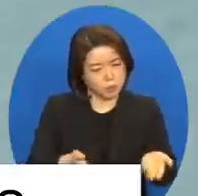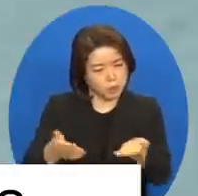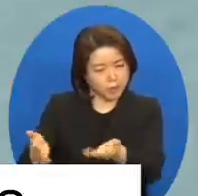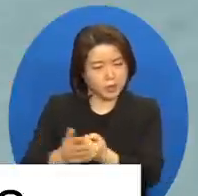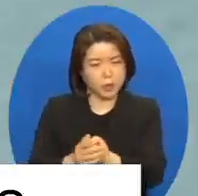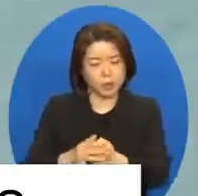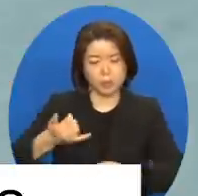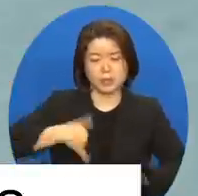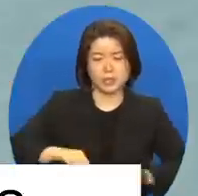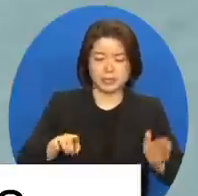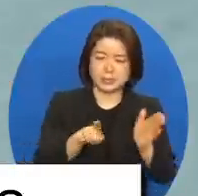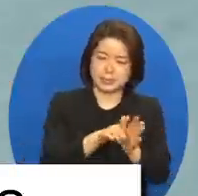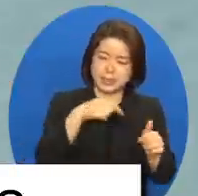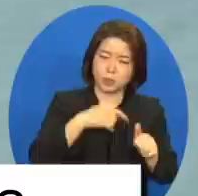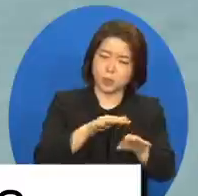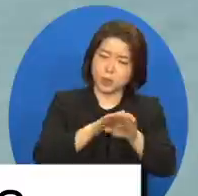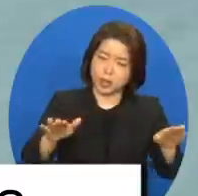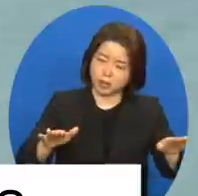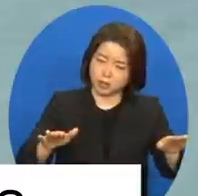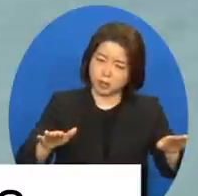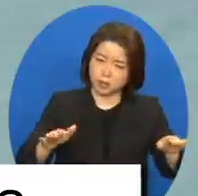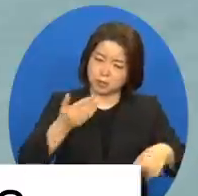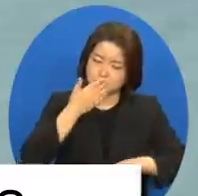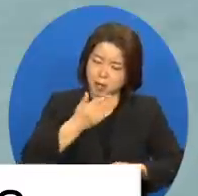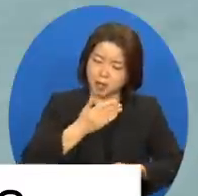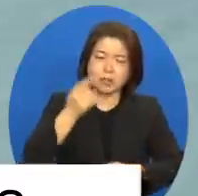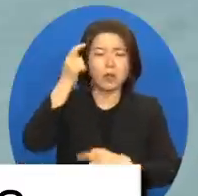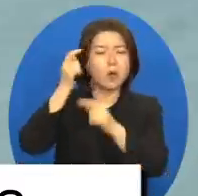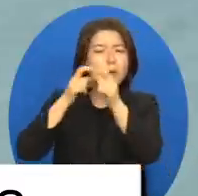신앙교육 해결되는 건가 고민이었어요.